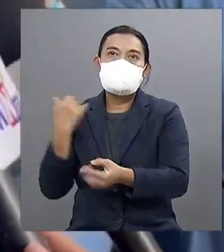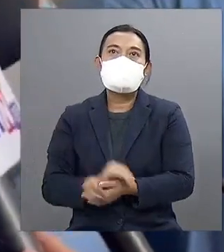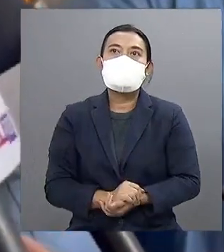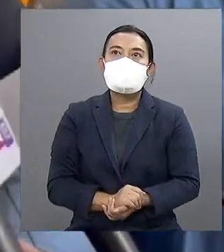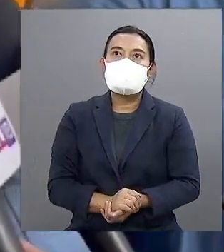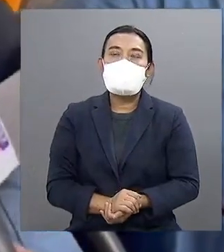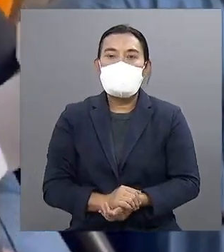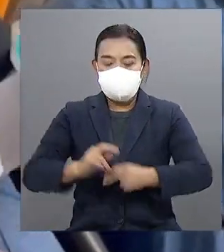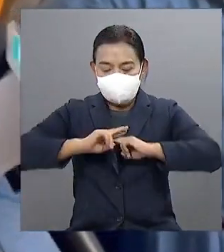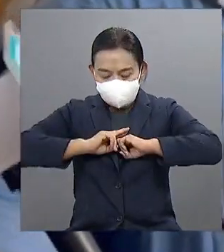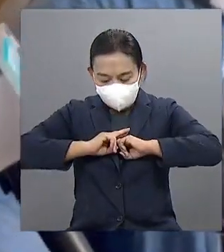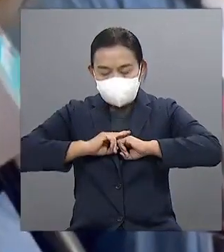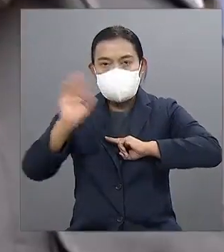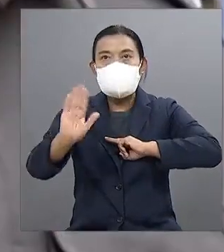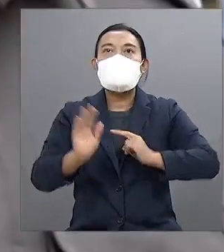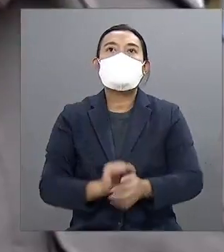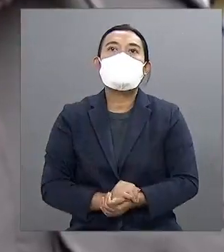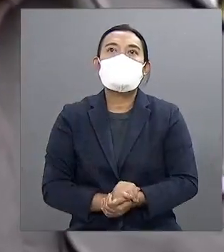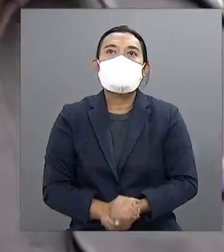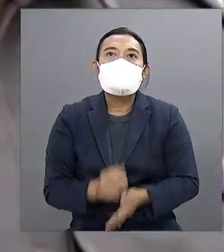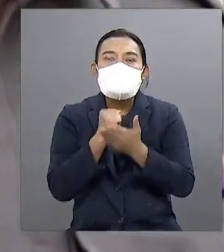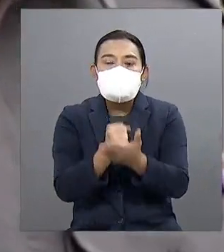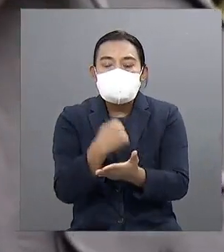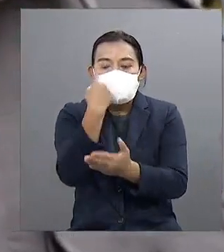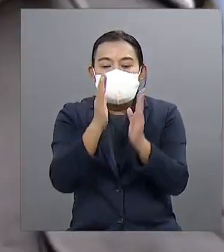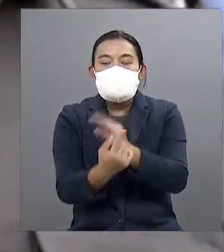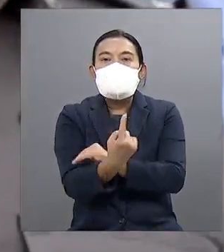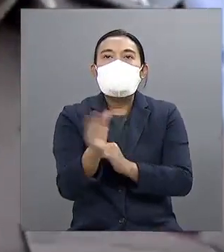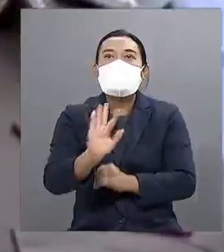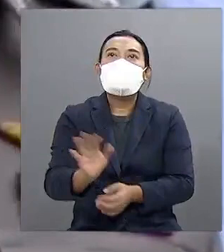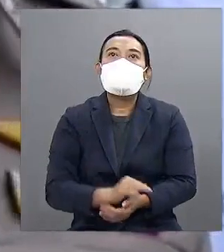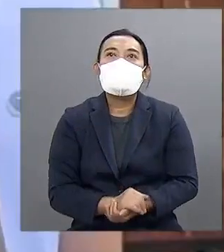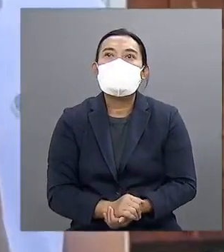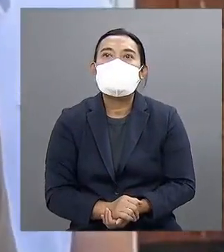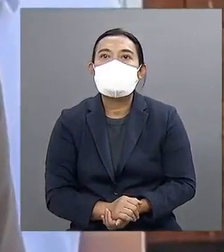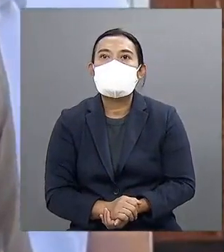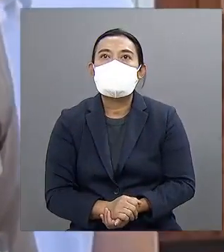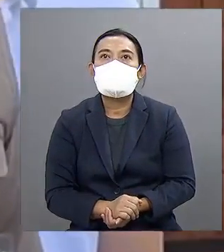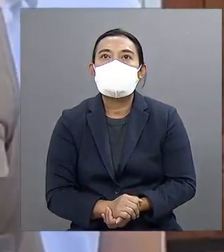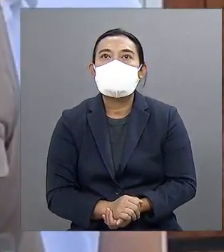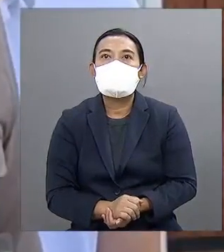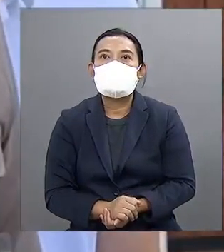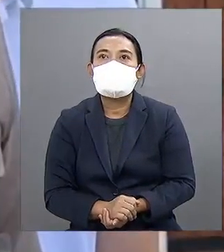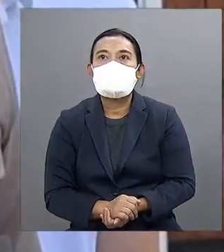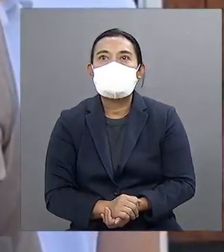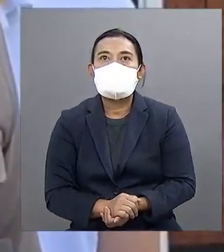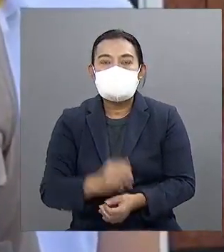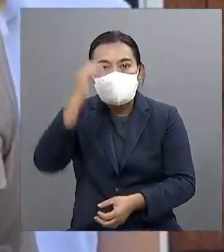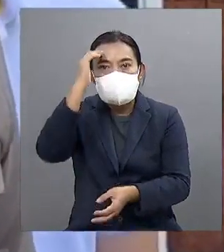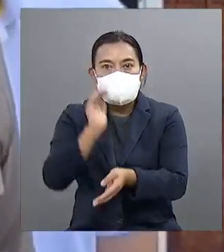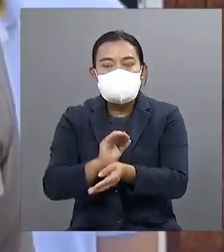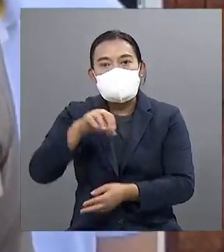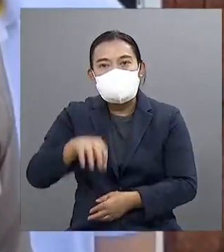ที่จะช่วยคนใดแค่คนหนึ่งแล้วนะครับ ส่วนที่สน.ลุมพินีนะครับวันนี้พลตำรวจ